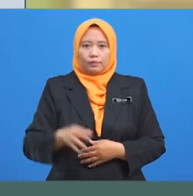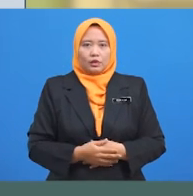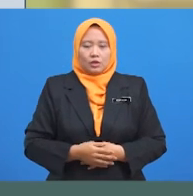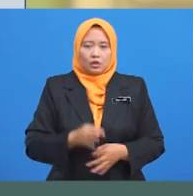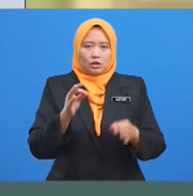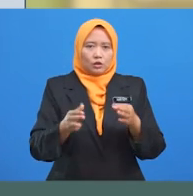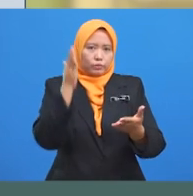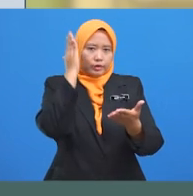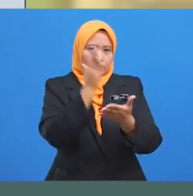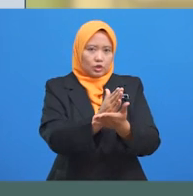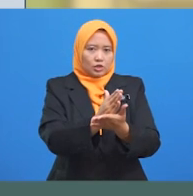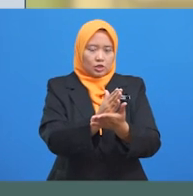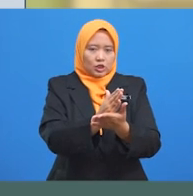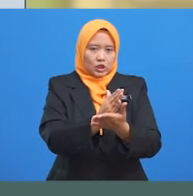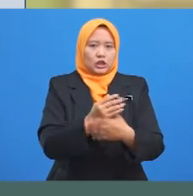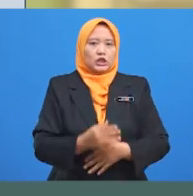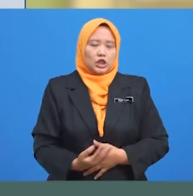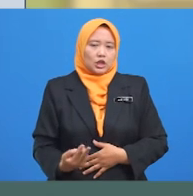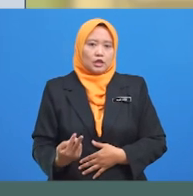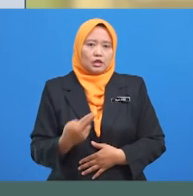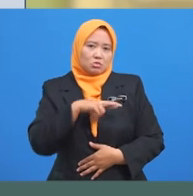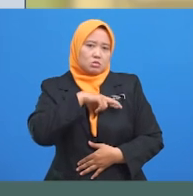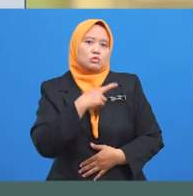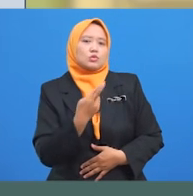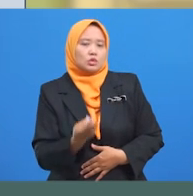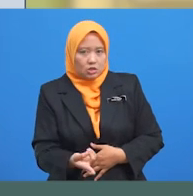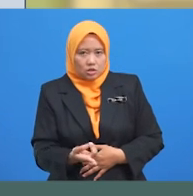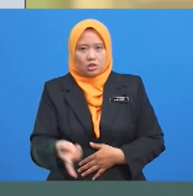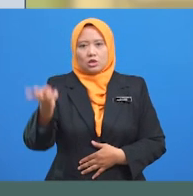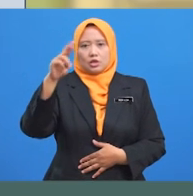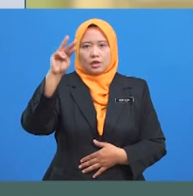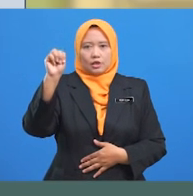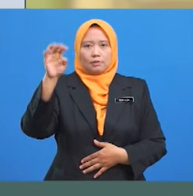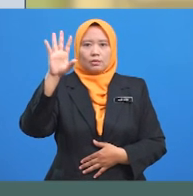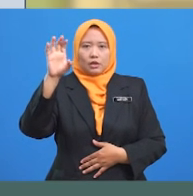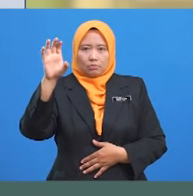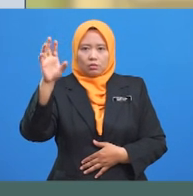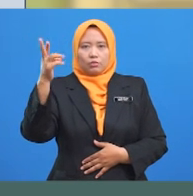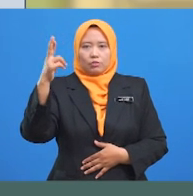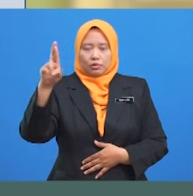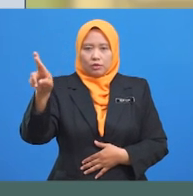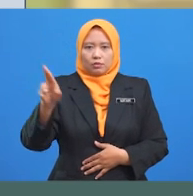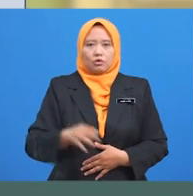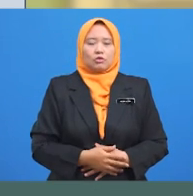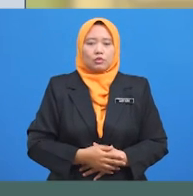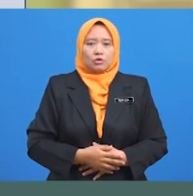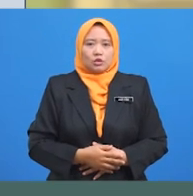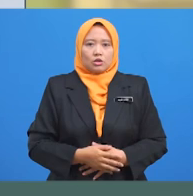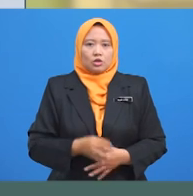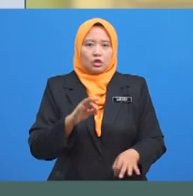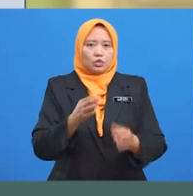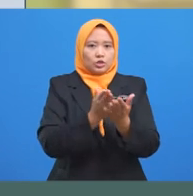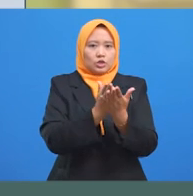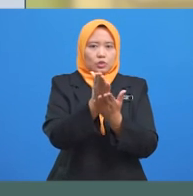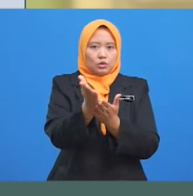ialah RM50,000, iaitu kos tetap. Jika firma meneruskan operasi, kerugian